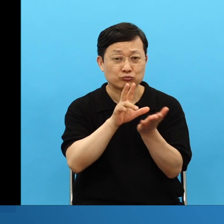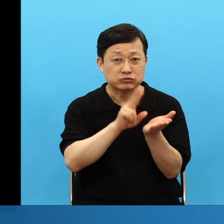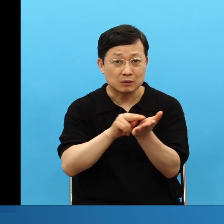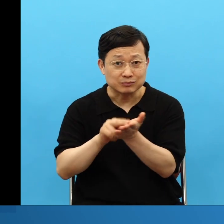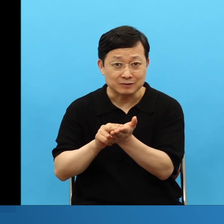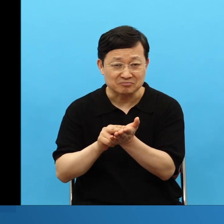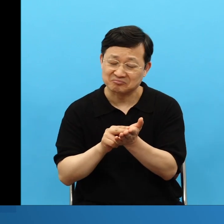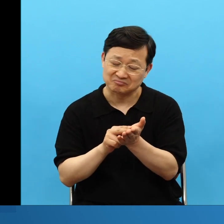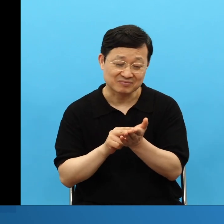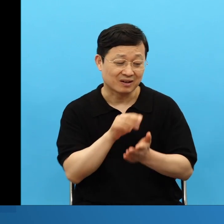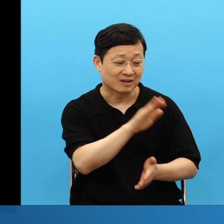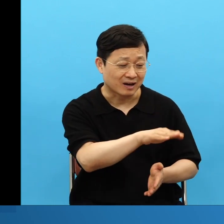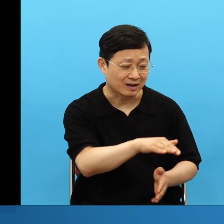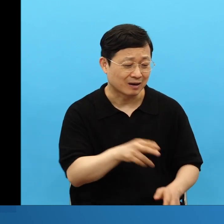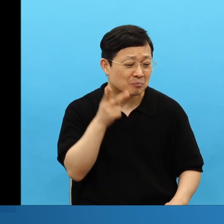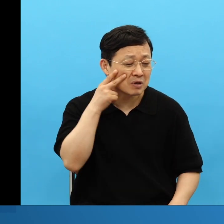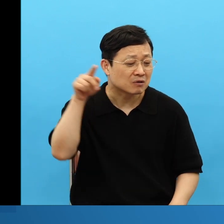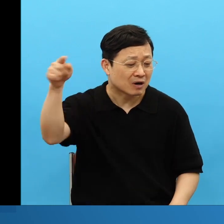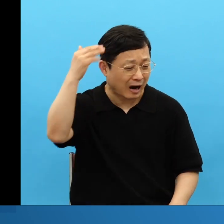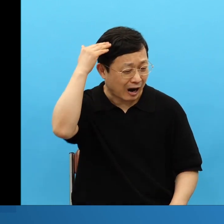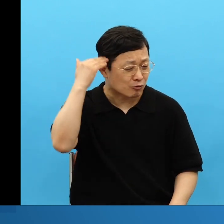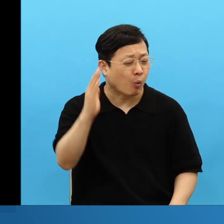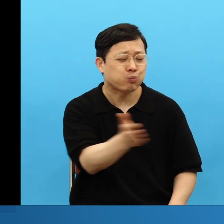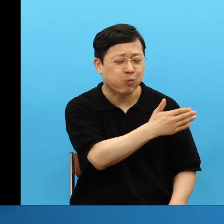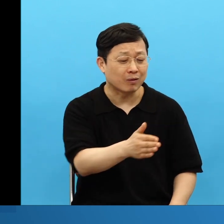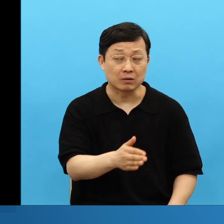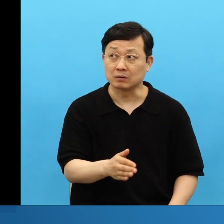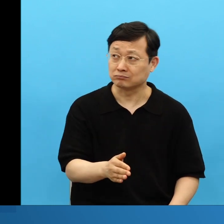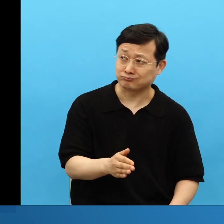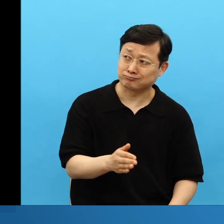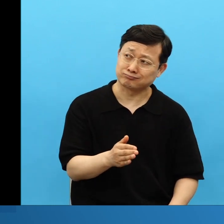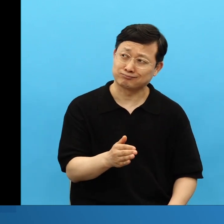상관없는 일이니까 얼른 저녁 먹고 학원이나 가자.